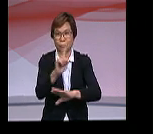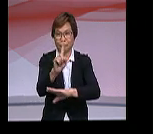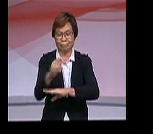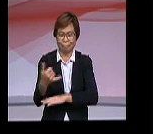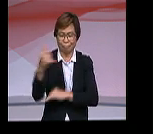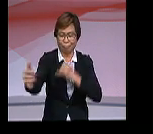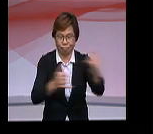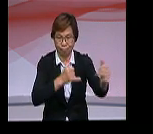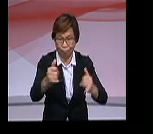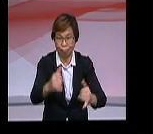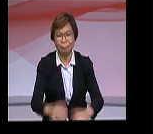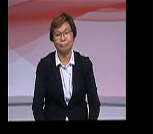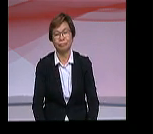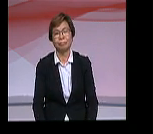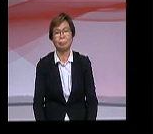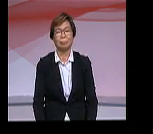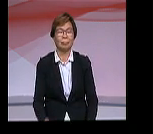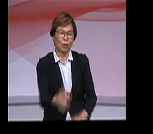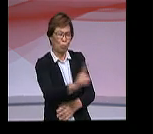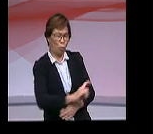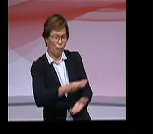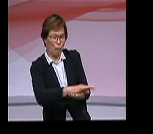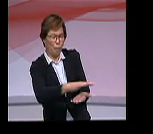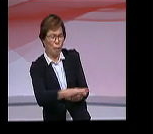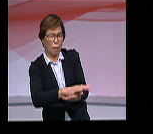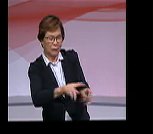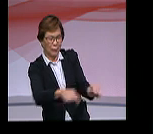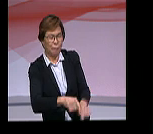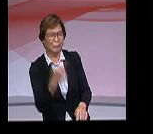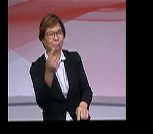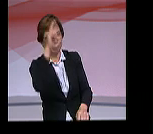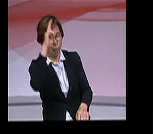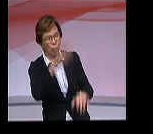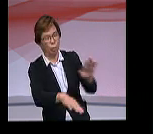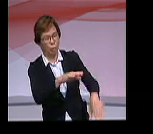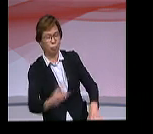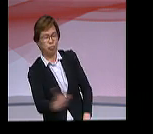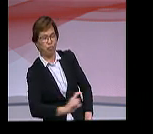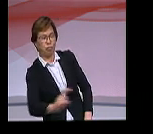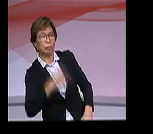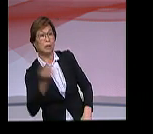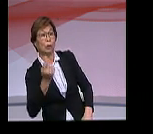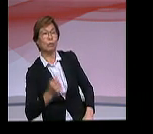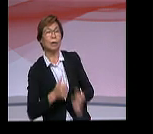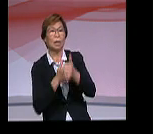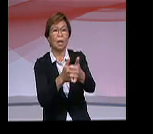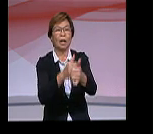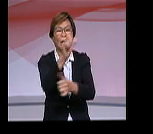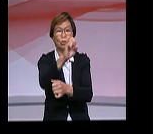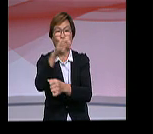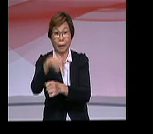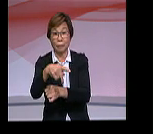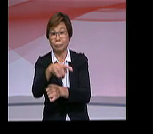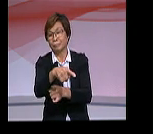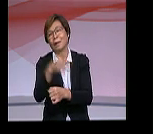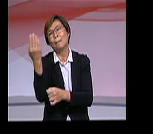kunjung-mengunjung. Lakukan aktiviti disinfeksi dan pembersihan di kawasan yang kerap disentuh. Patuhilah kepada SOP